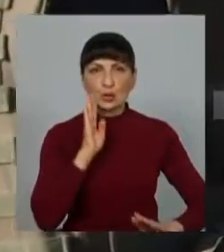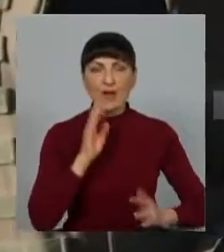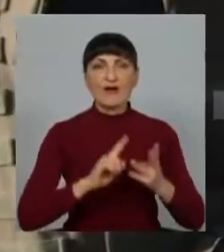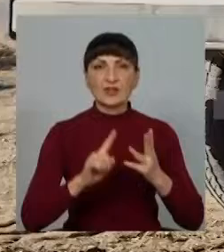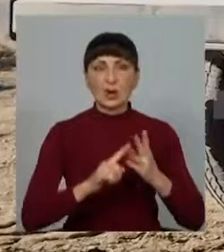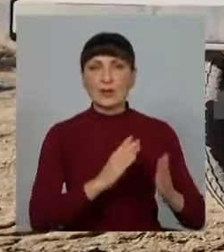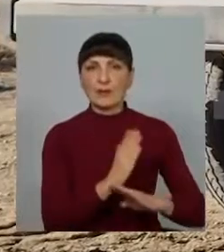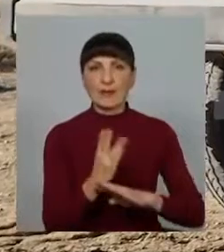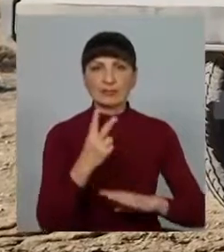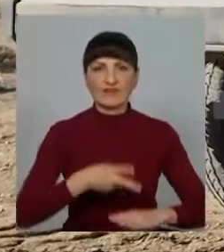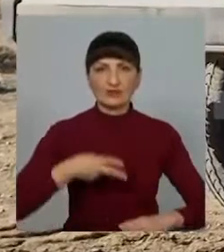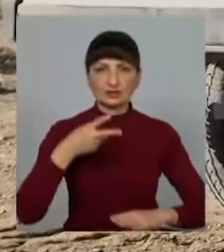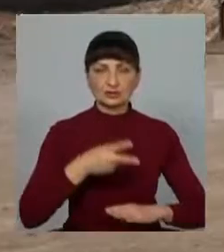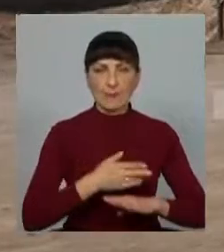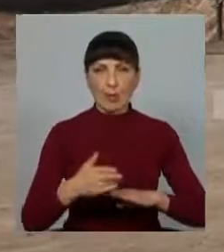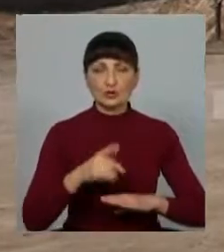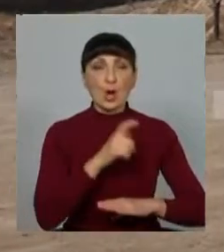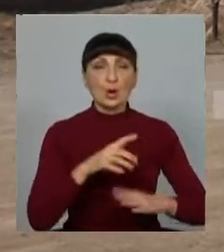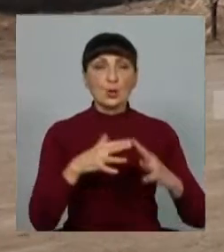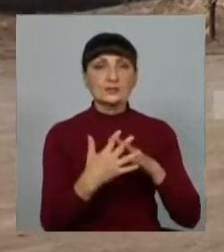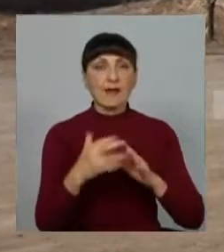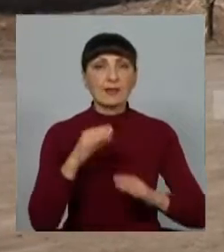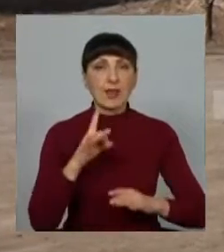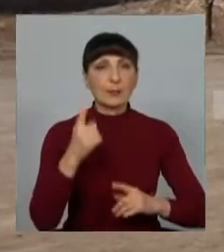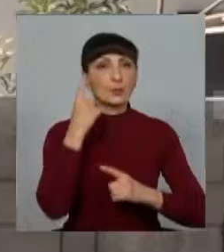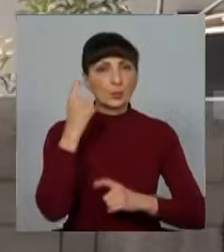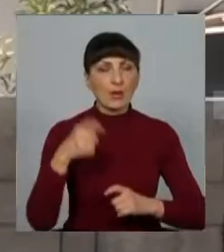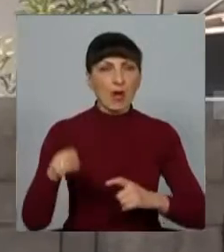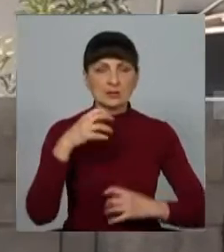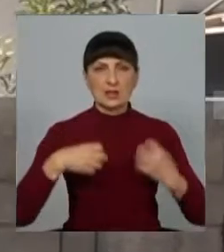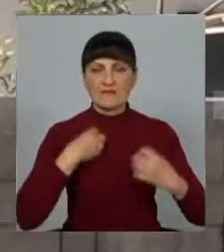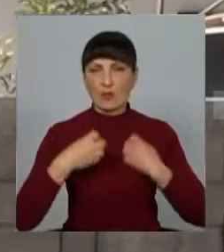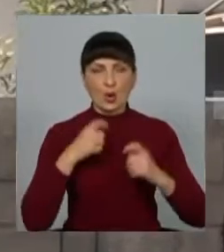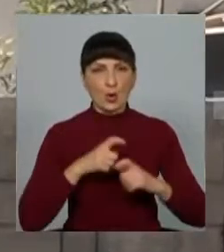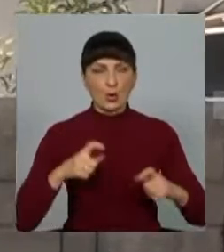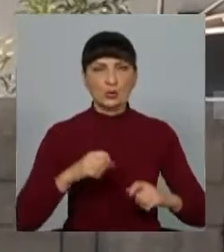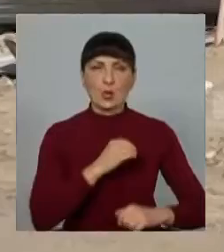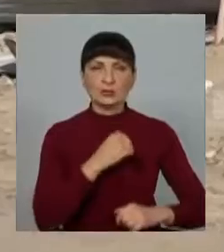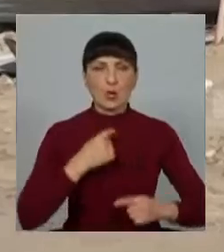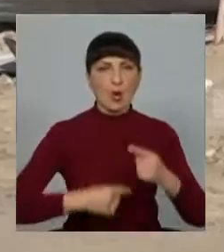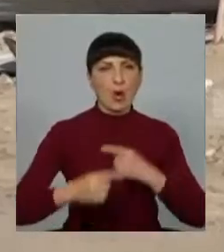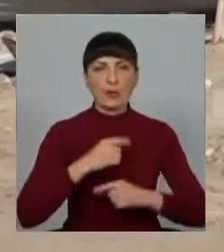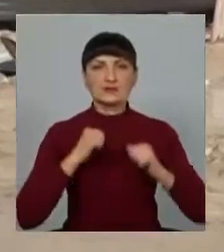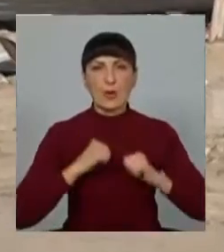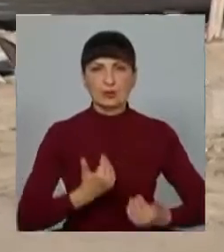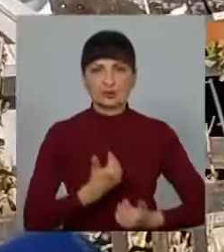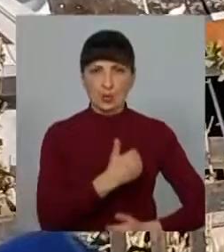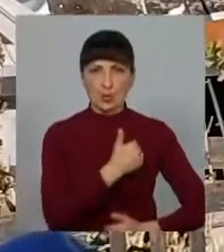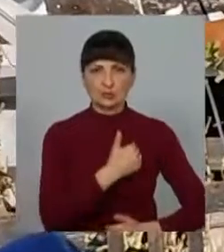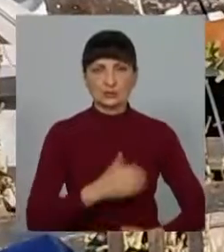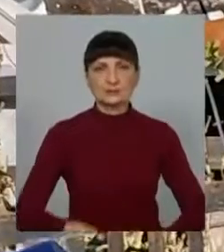второй 2 часами позже. Несмотря на то, что жители поселка Кайнар об этом предупредили, они встревожены и желают поскорее вернуться к спокойной